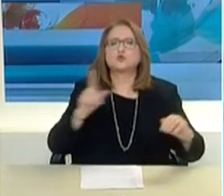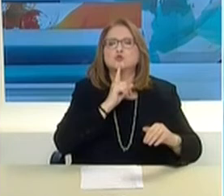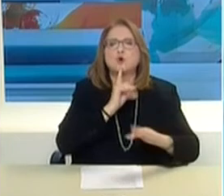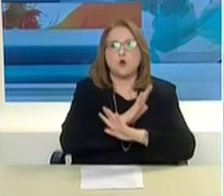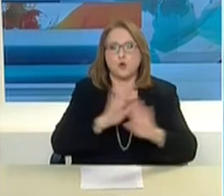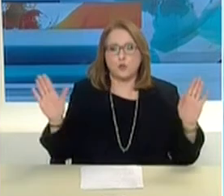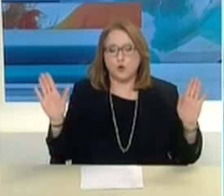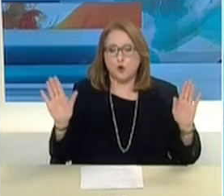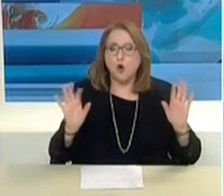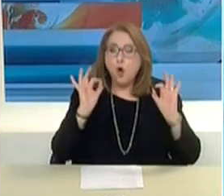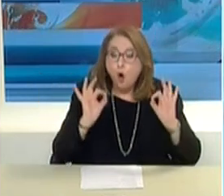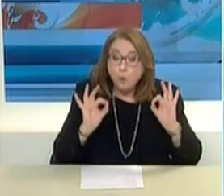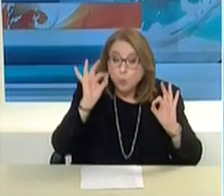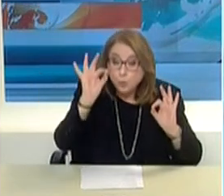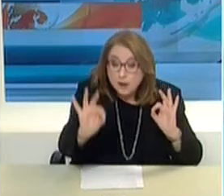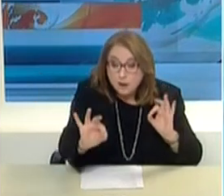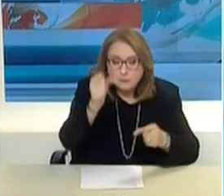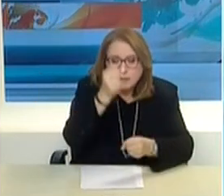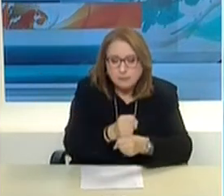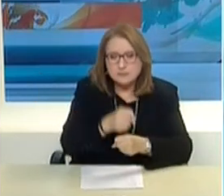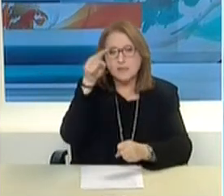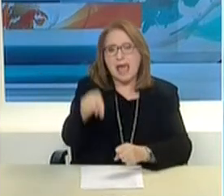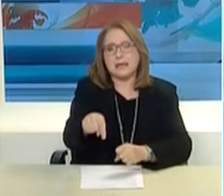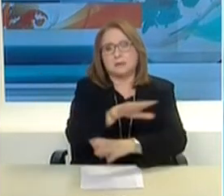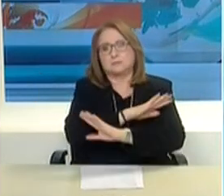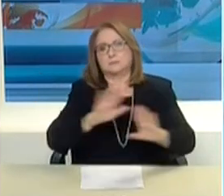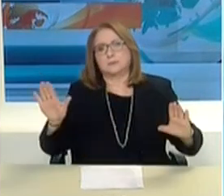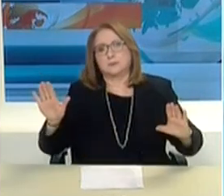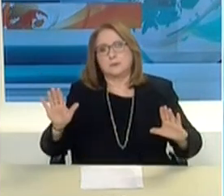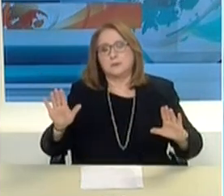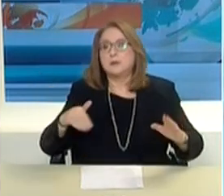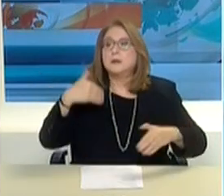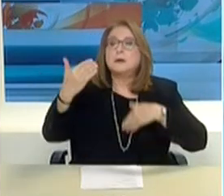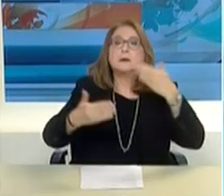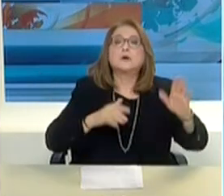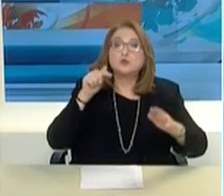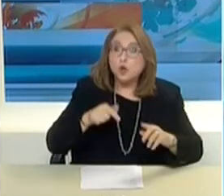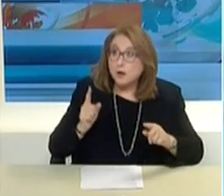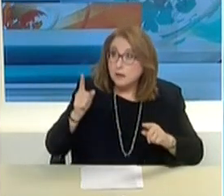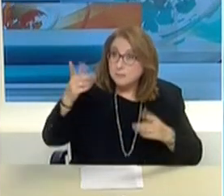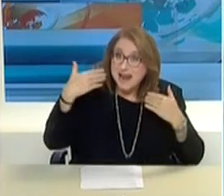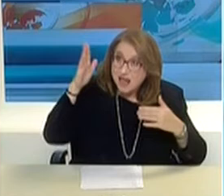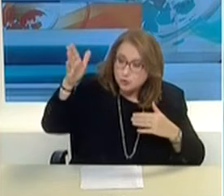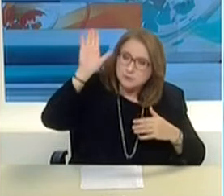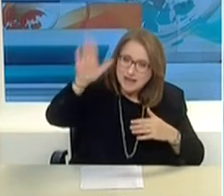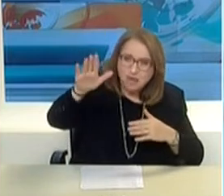εκεί με τους κανόνες και τις οδηγίες που έχουν ζητηθεί από τις υγειονομικές αρχές της χώρας.